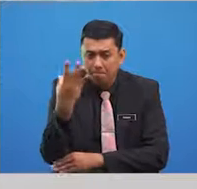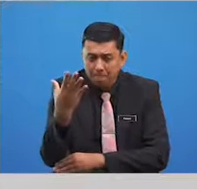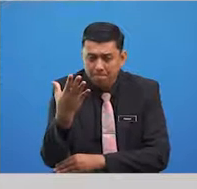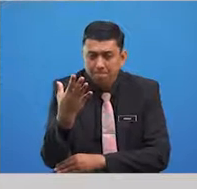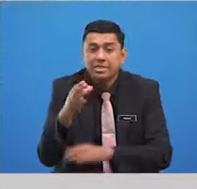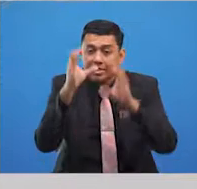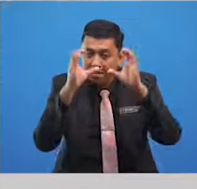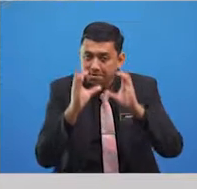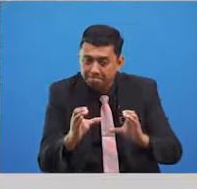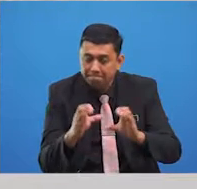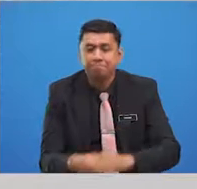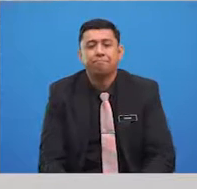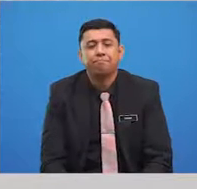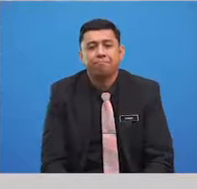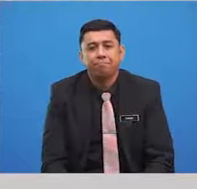kaedah.